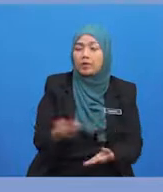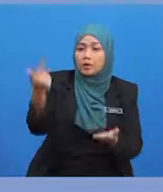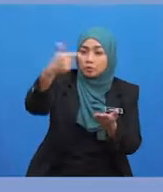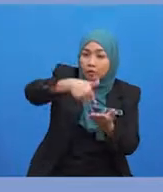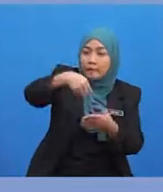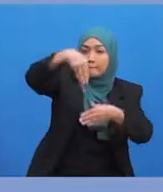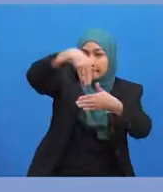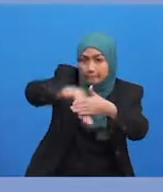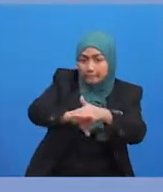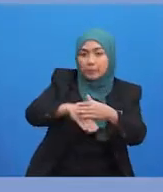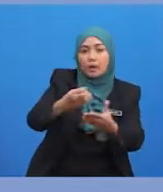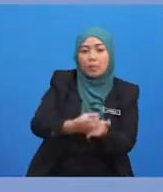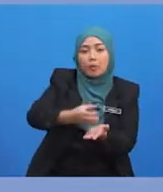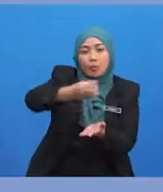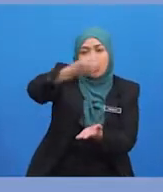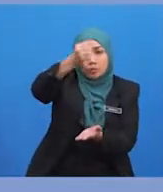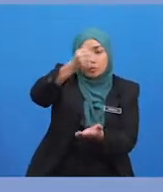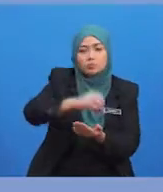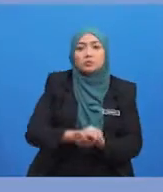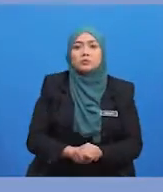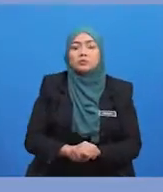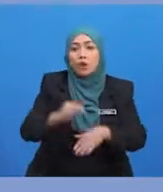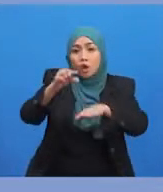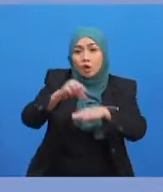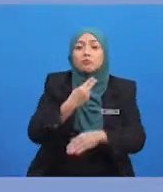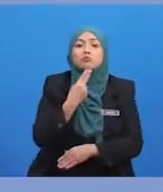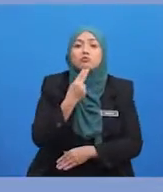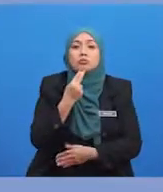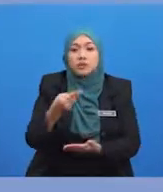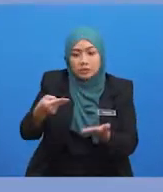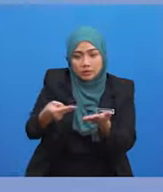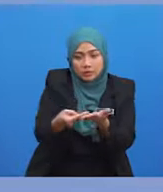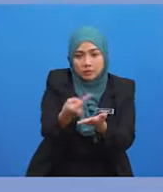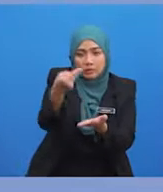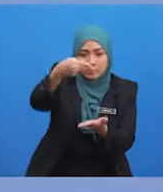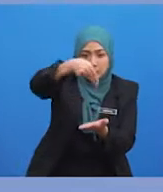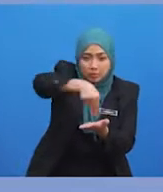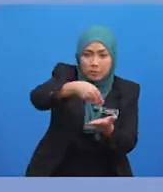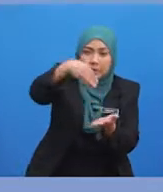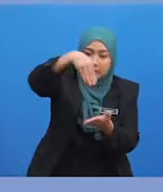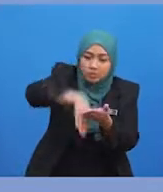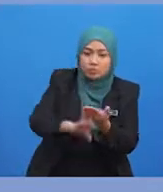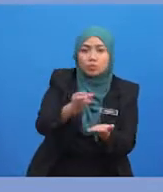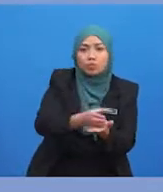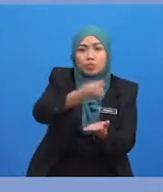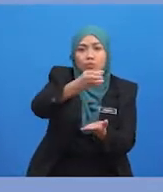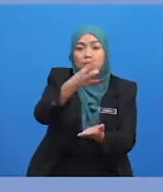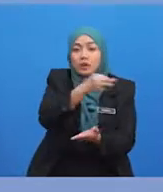botol. Sesudu gula juga dimasukkan ke dalam botol tersebut dan